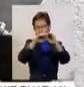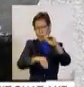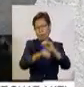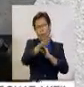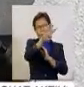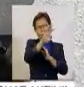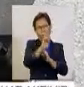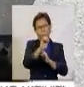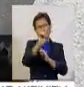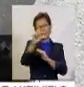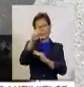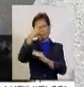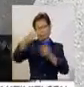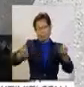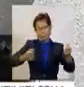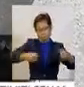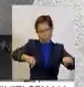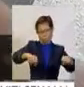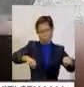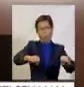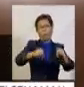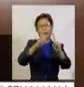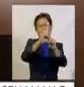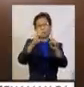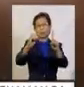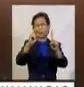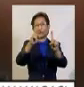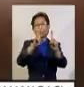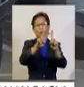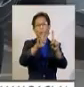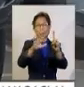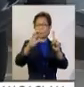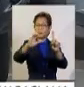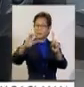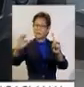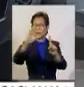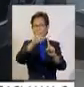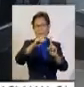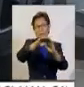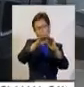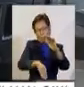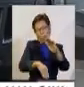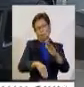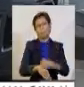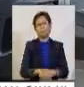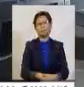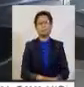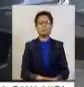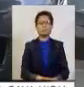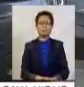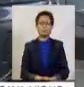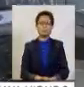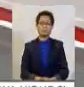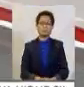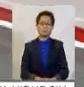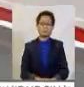40 liter bagi motosikal berkapasiti 125cc dan ke bawah.